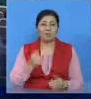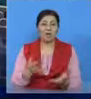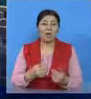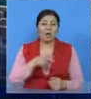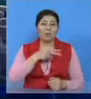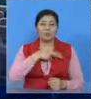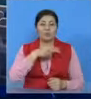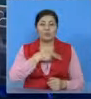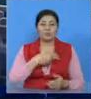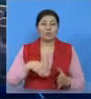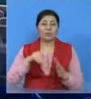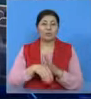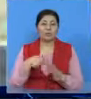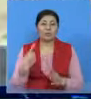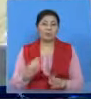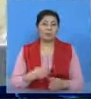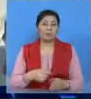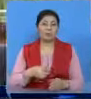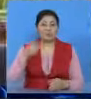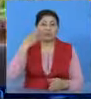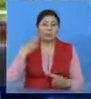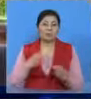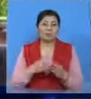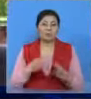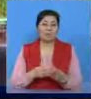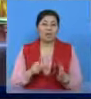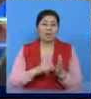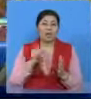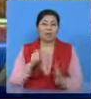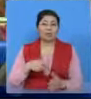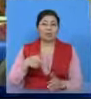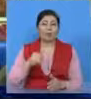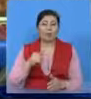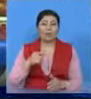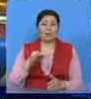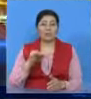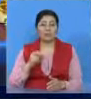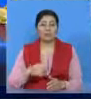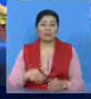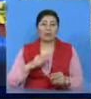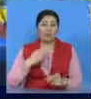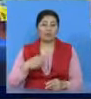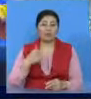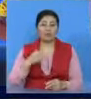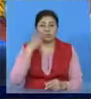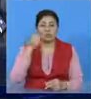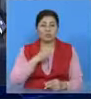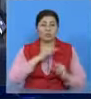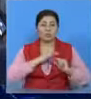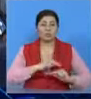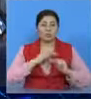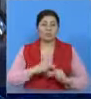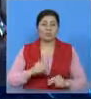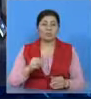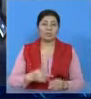тақты. Солардың бірі білім саласының ардагері Өзепа Махмутова. Ол 30 жылдан астам мұғалімдік қызметте болып, мемлекеттік тілдің